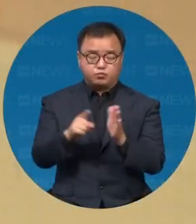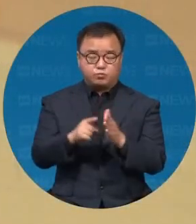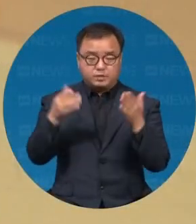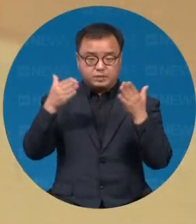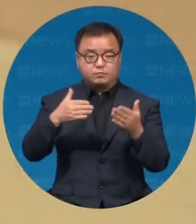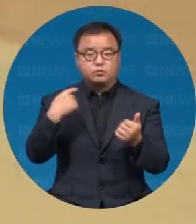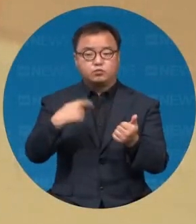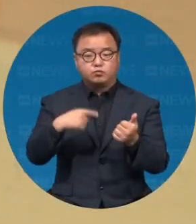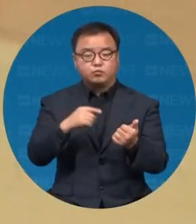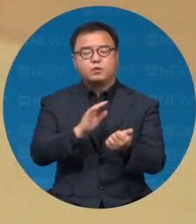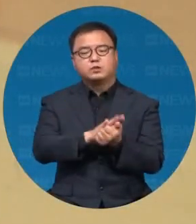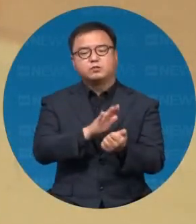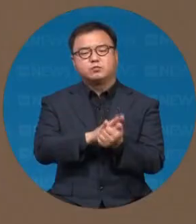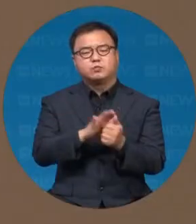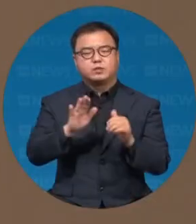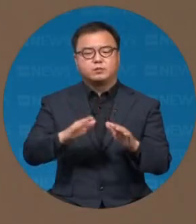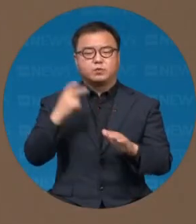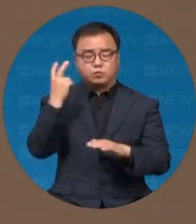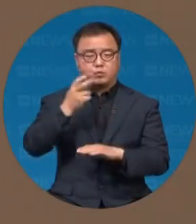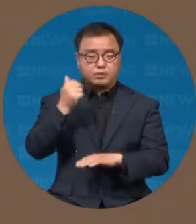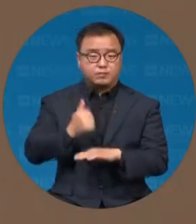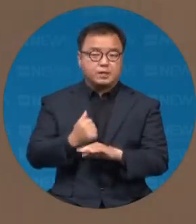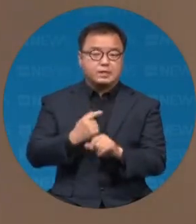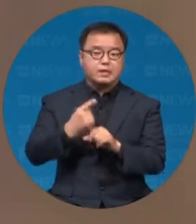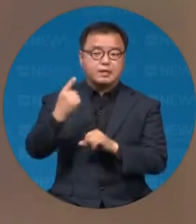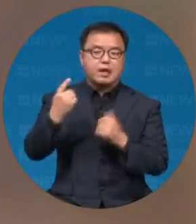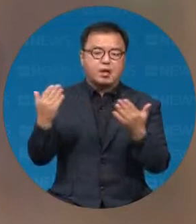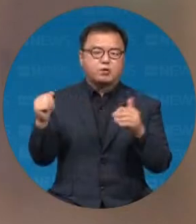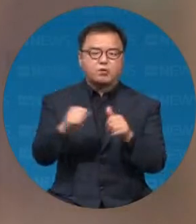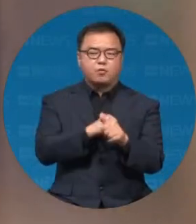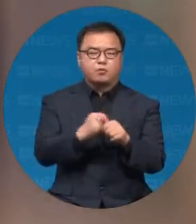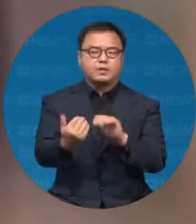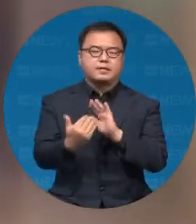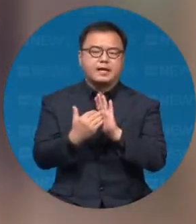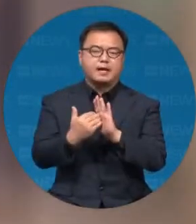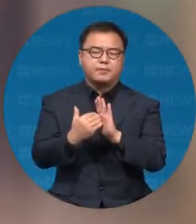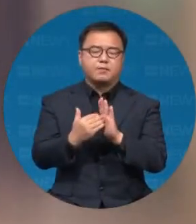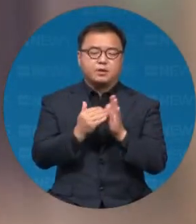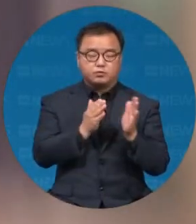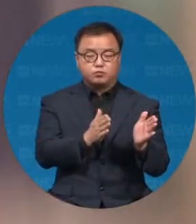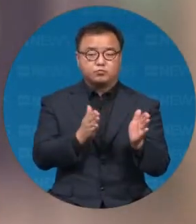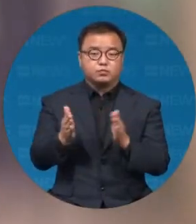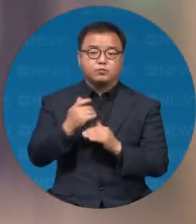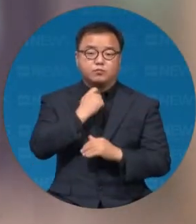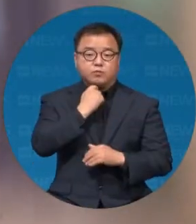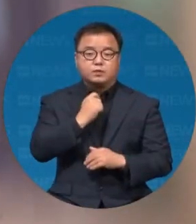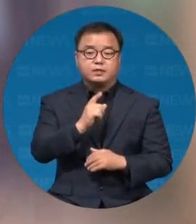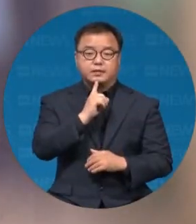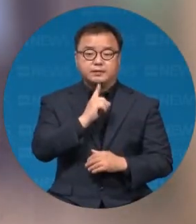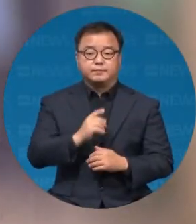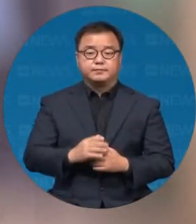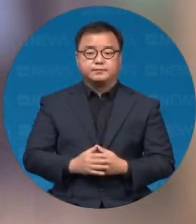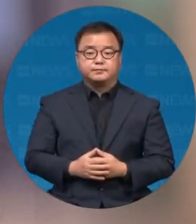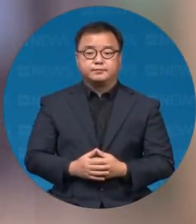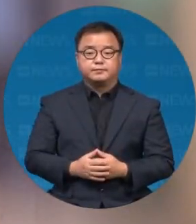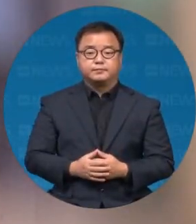이번 조사 결과를 토대로 내년도 폭 예방대책 을 수립하게 따고 밝혔습니다 ebs 쏭 상 아닙니다